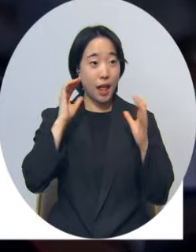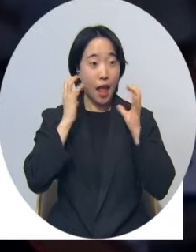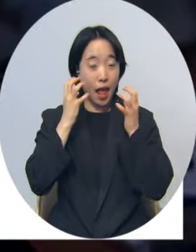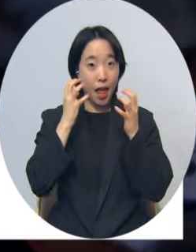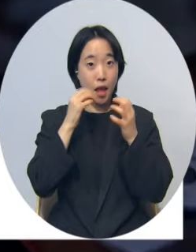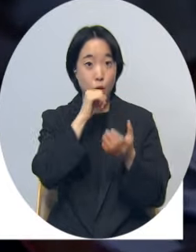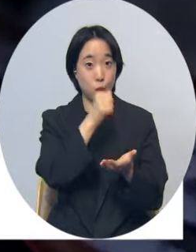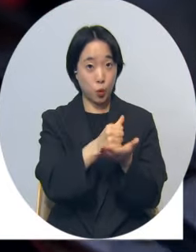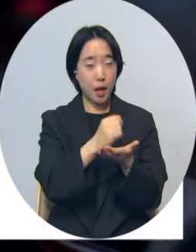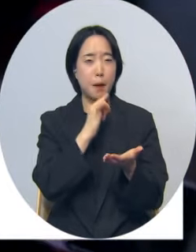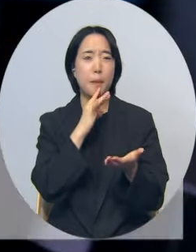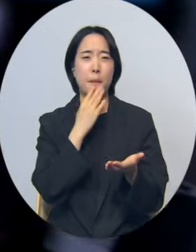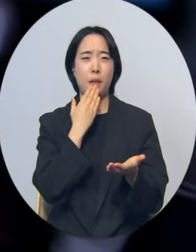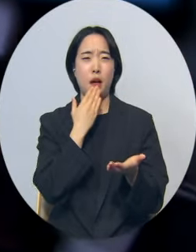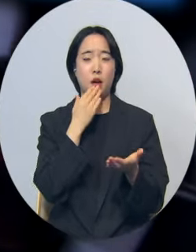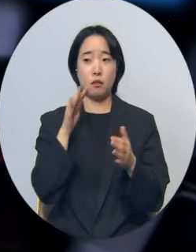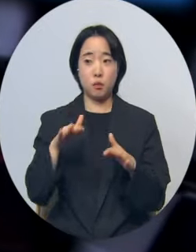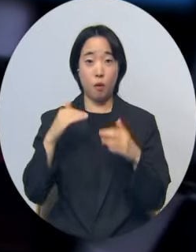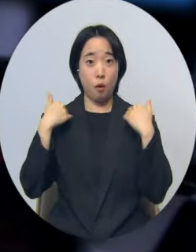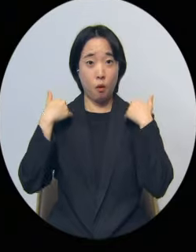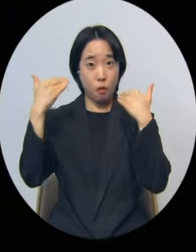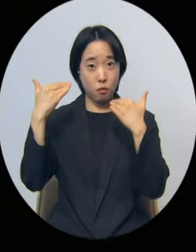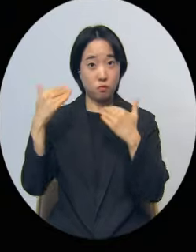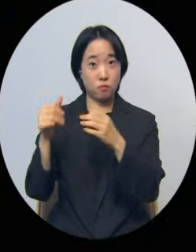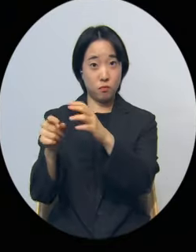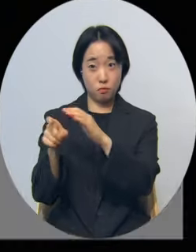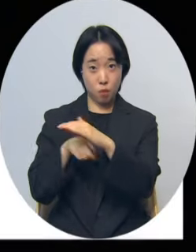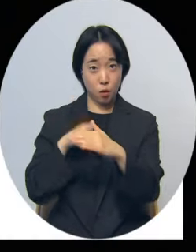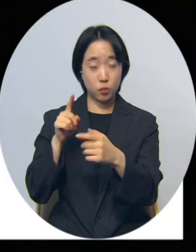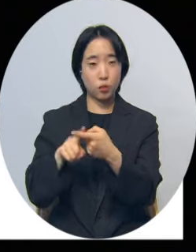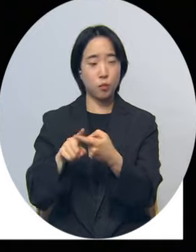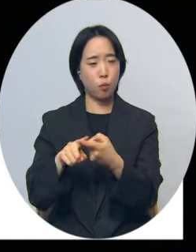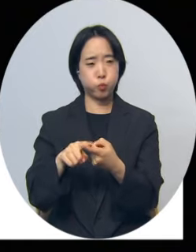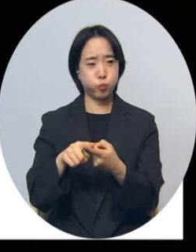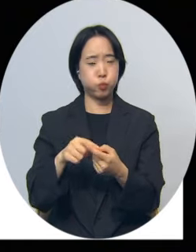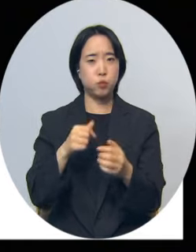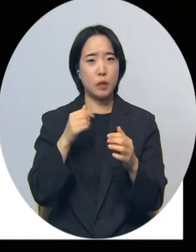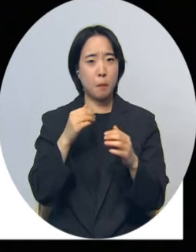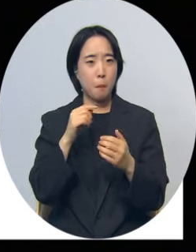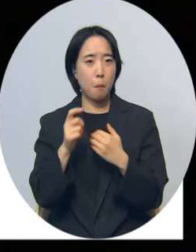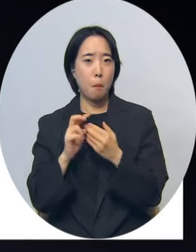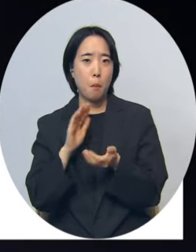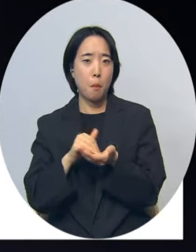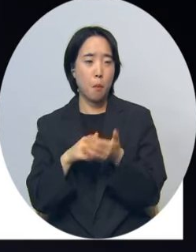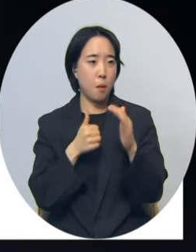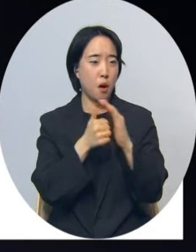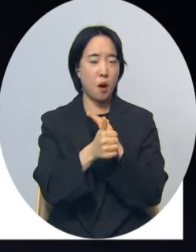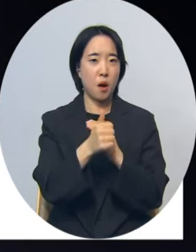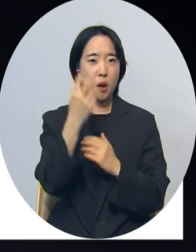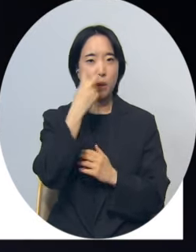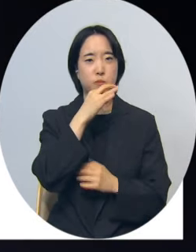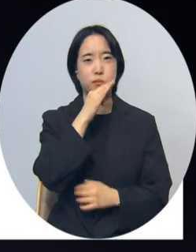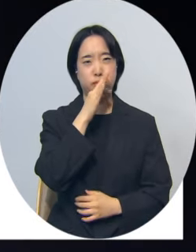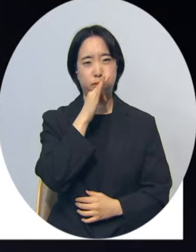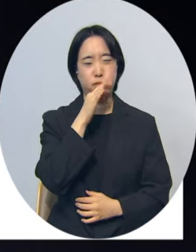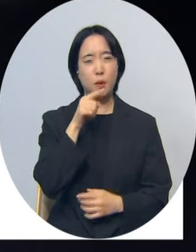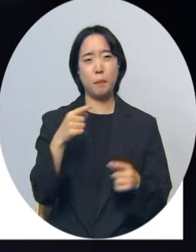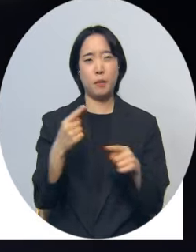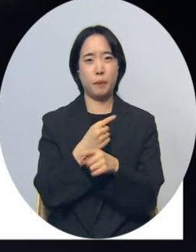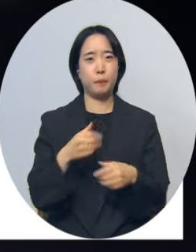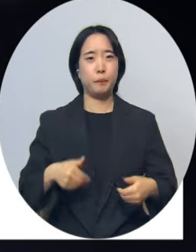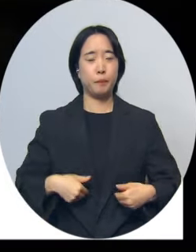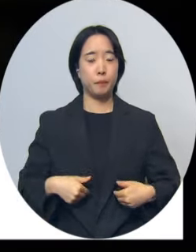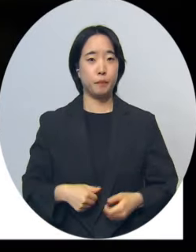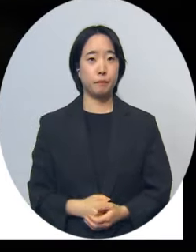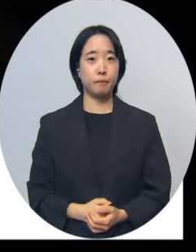범위를 확대할 필요성도 제기됩니다. 디지털 성범죄의 피해자 상황을 놓고 볼 때는 이것도 좀